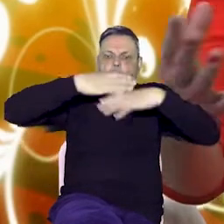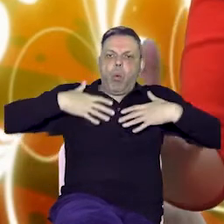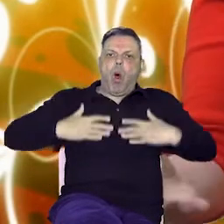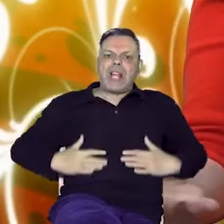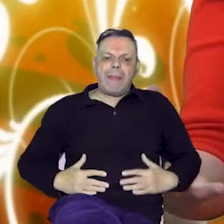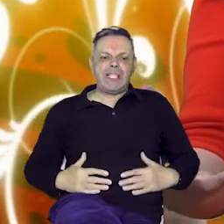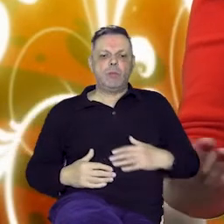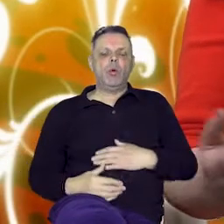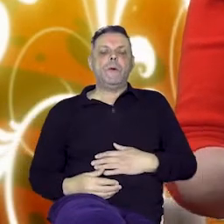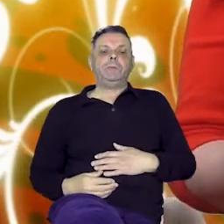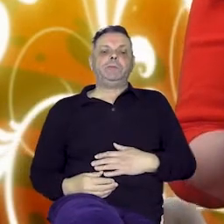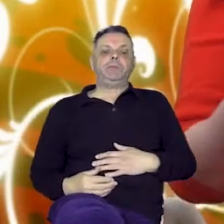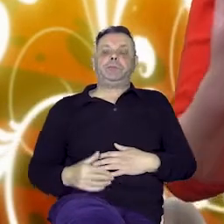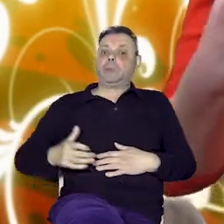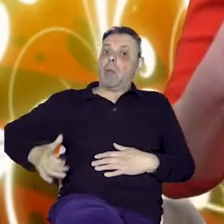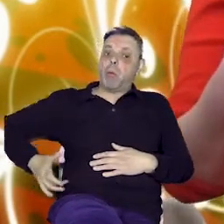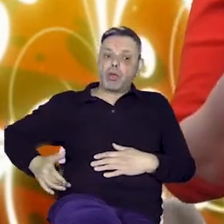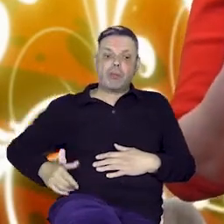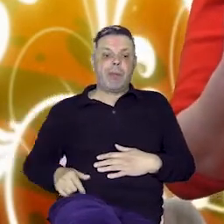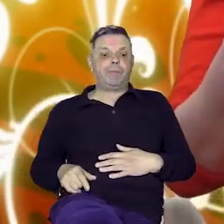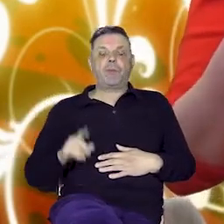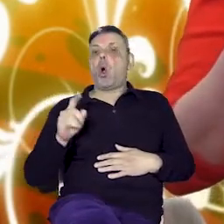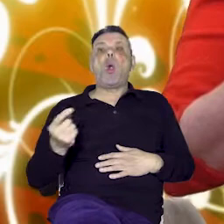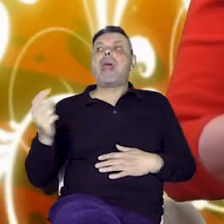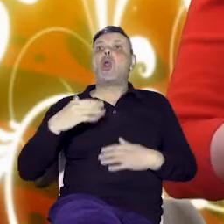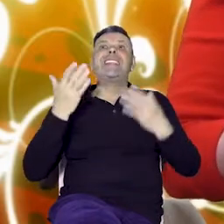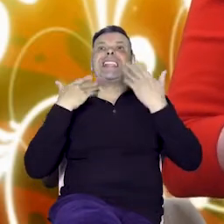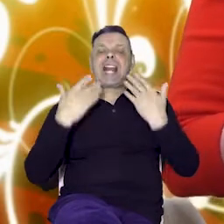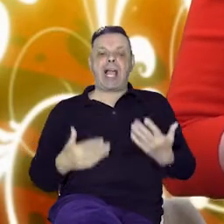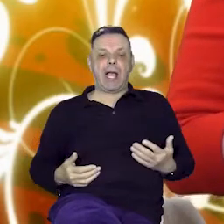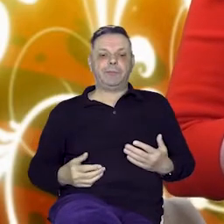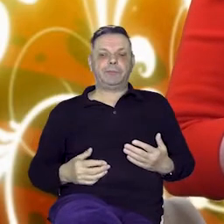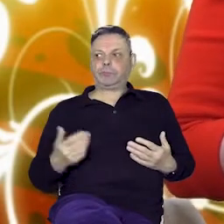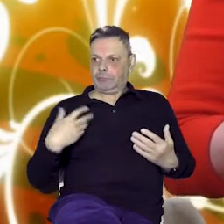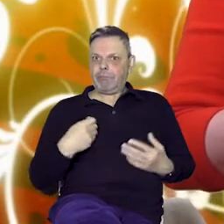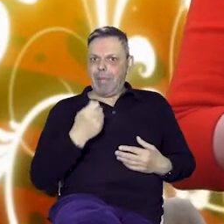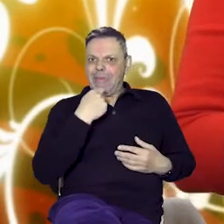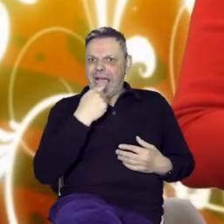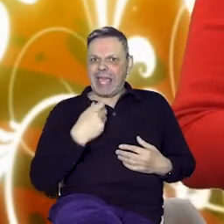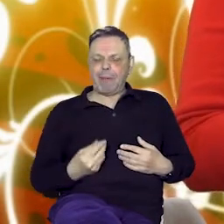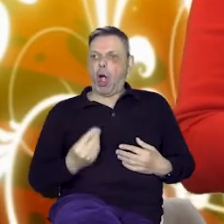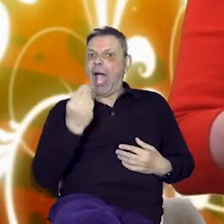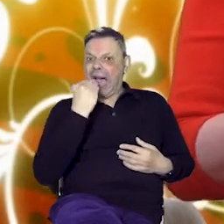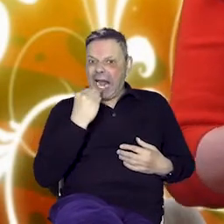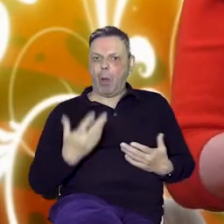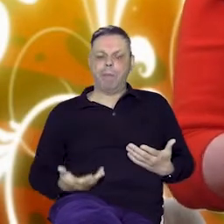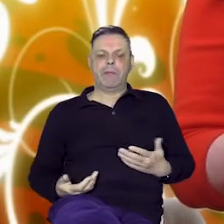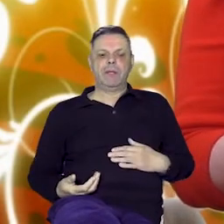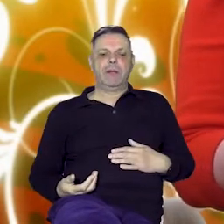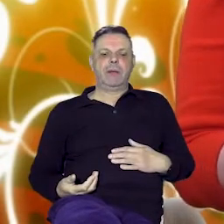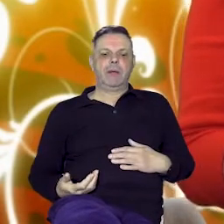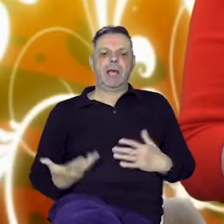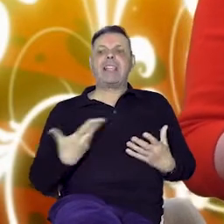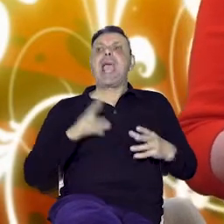inače izlučuje bubrezima, kalij ne dolazi iz zraka. Bolesnik ga unese hranom. Sad, gdje ima jako